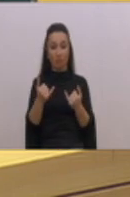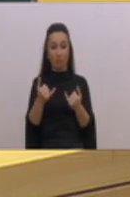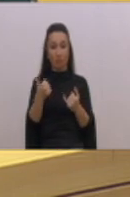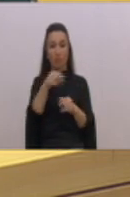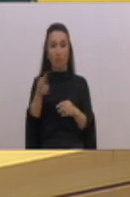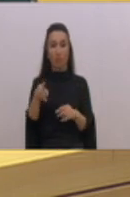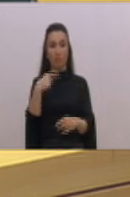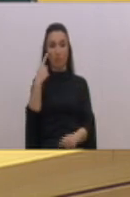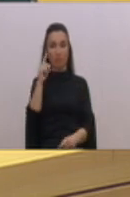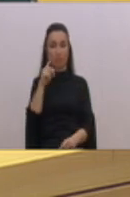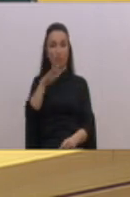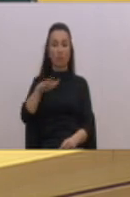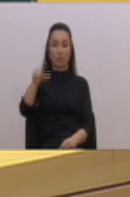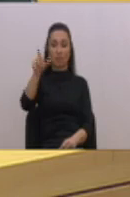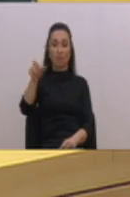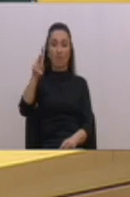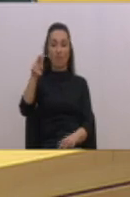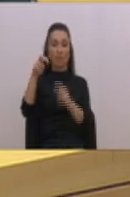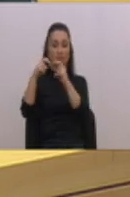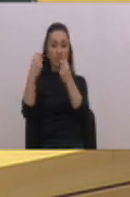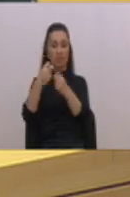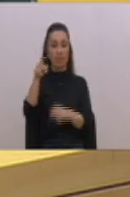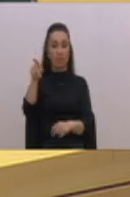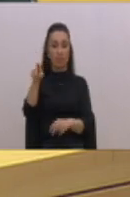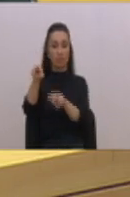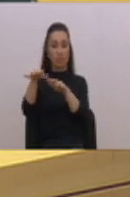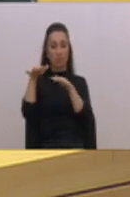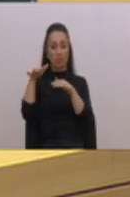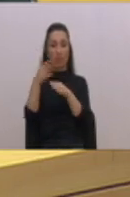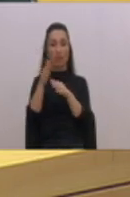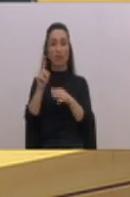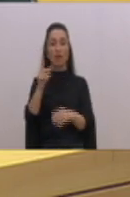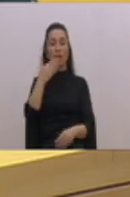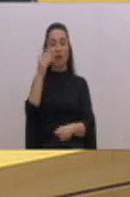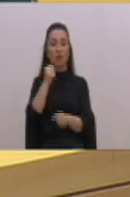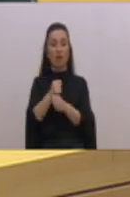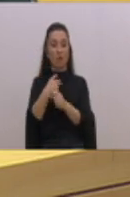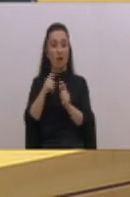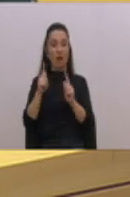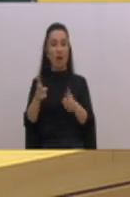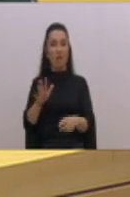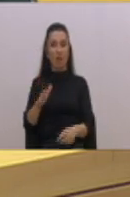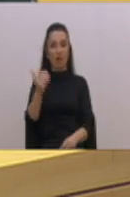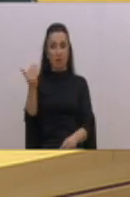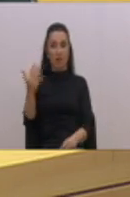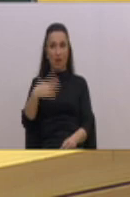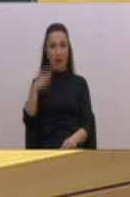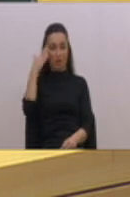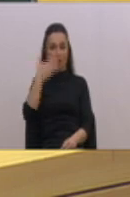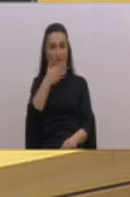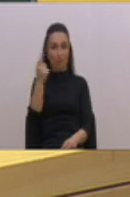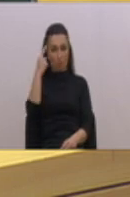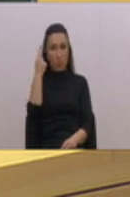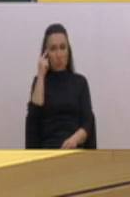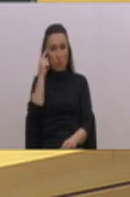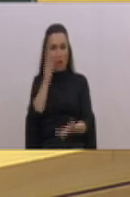თქვით, რომ აი იმ ფლანგზე ადამიანები როზიანო ეგრეთ წოდებული განდგომილები რა განცხადებებსაც აკეთებენ არ ვეთანხმებითო. თქვენ ქართველი ხალხი მართლა სულელი